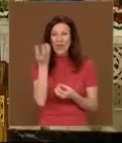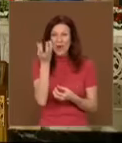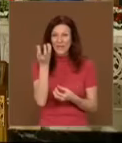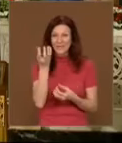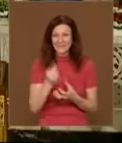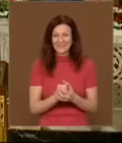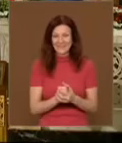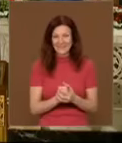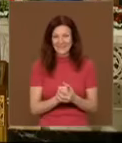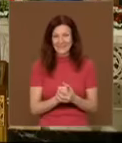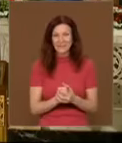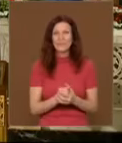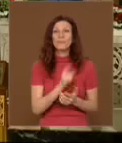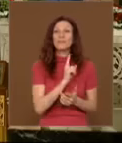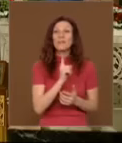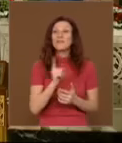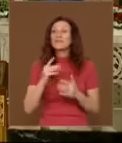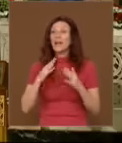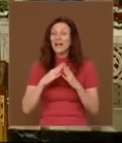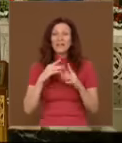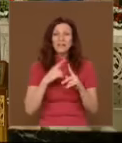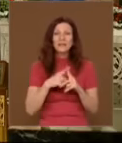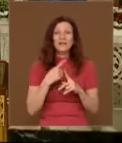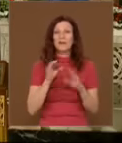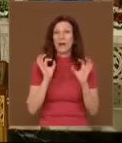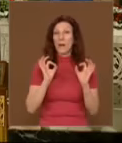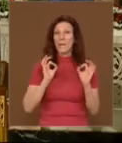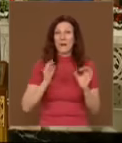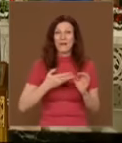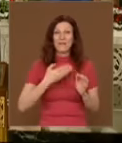То се изпълнява във всички храмове, всички православни храмове.